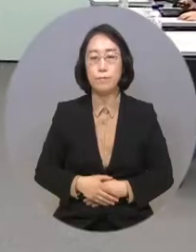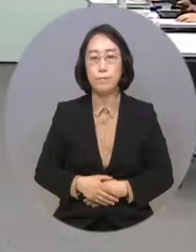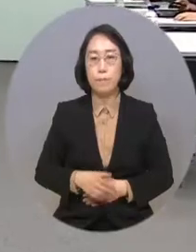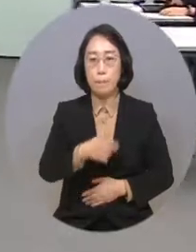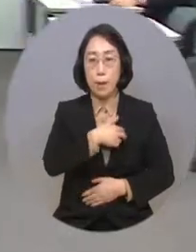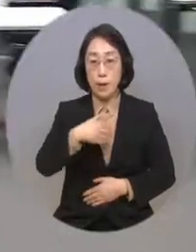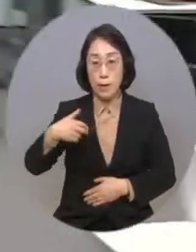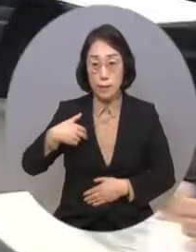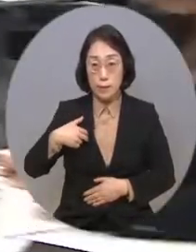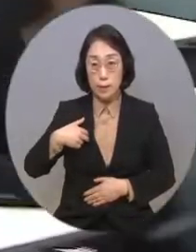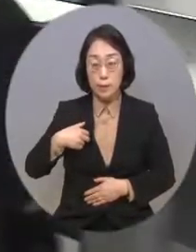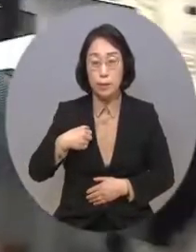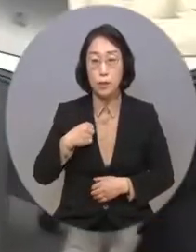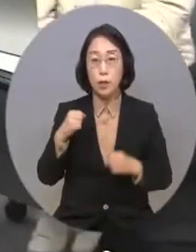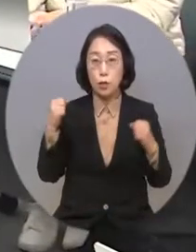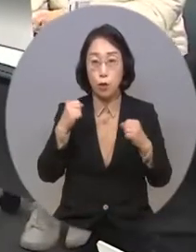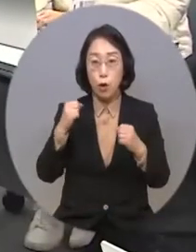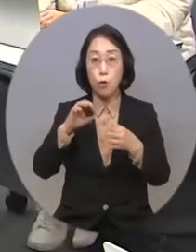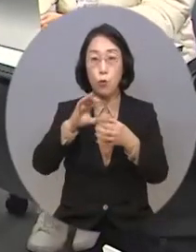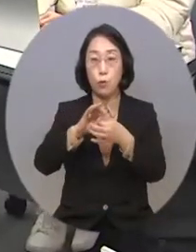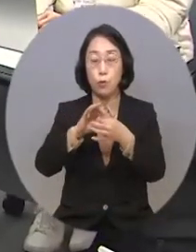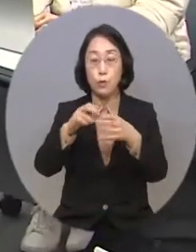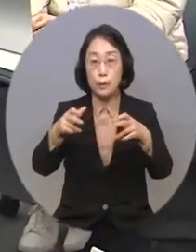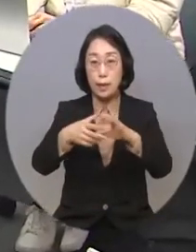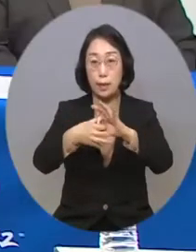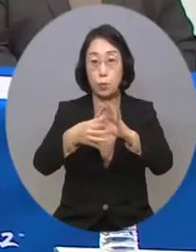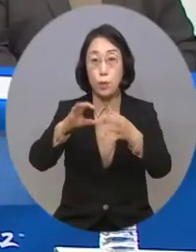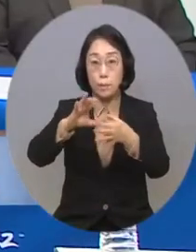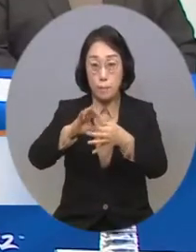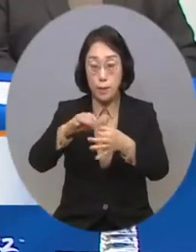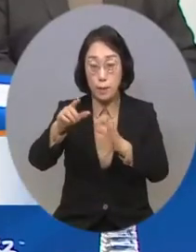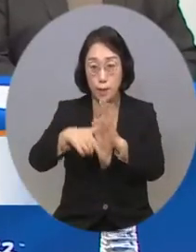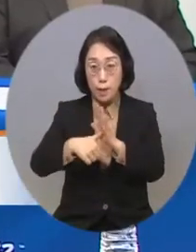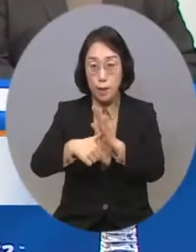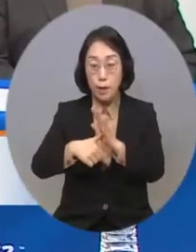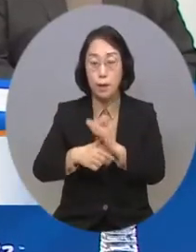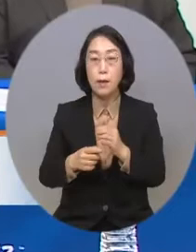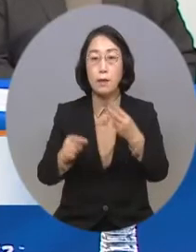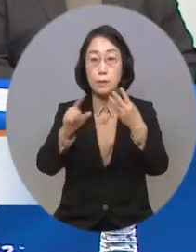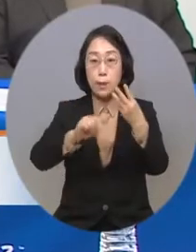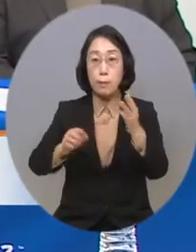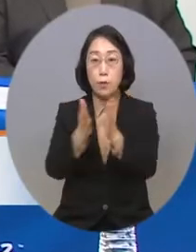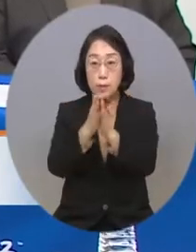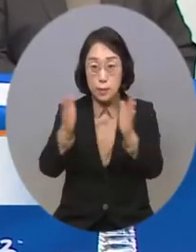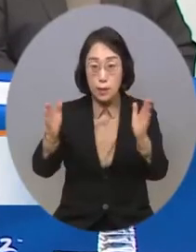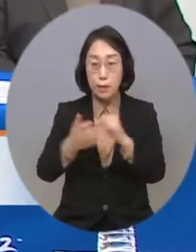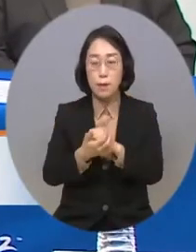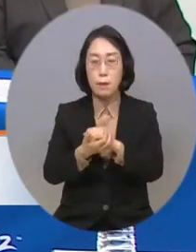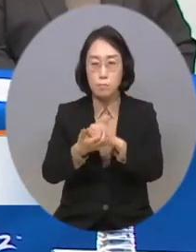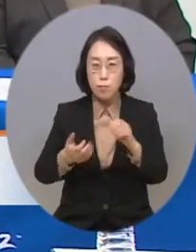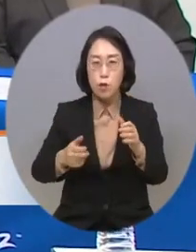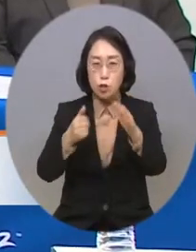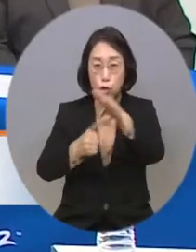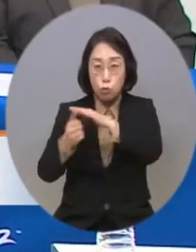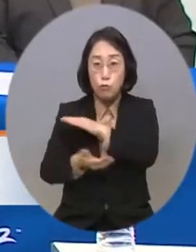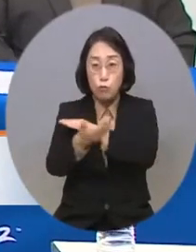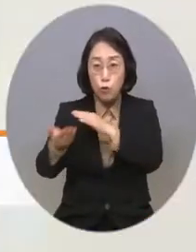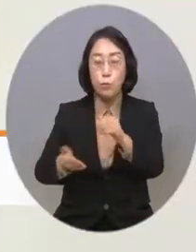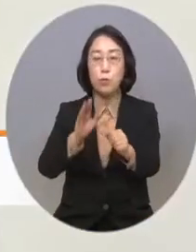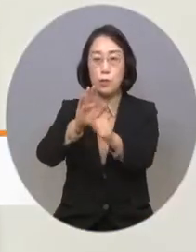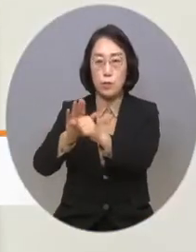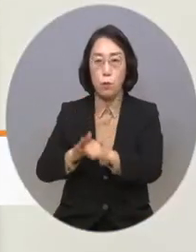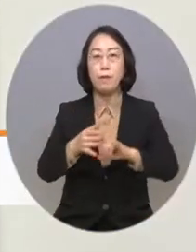베이징 동계패럴림픽이 다음 달 개막을 앞둔 가운데 윤경선 선수단장이 선수들을 위한 아낌없는 지원을